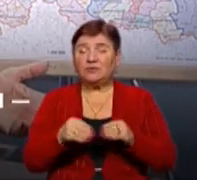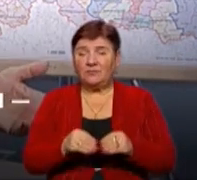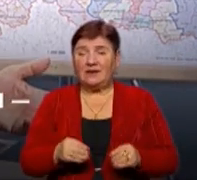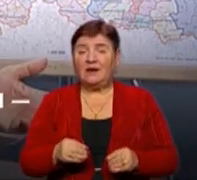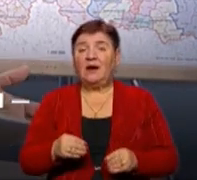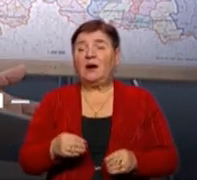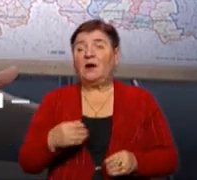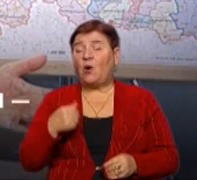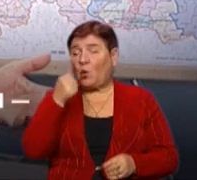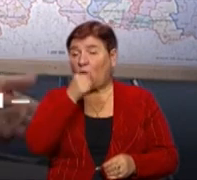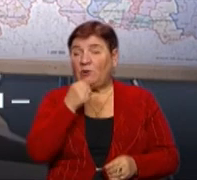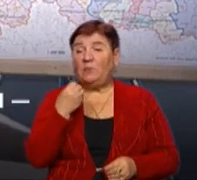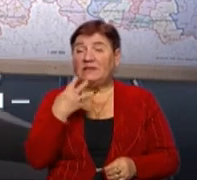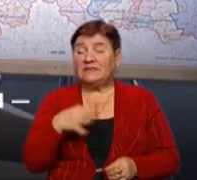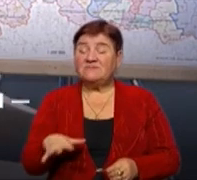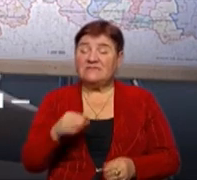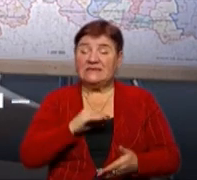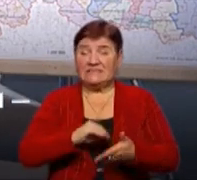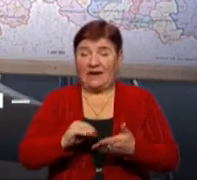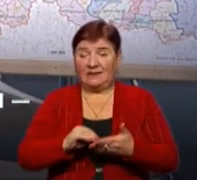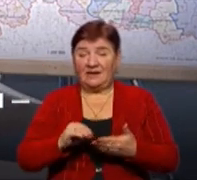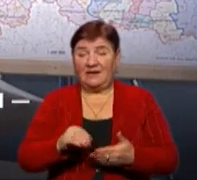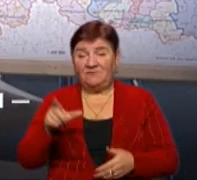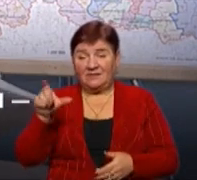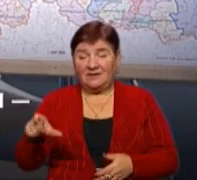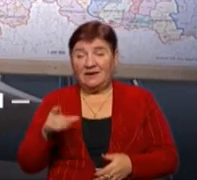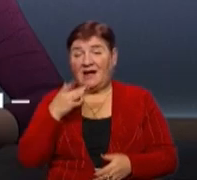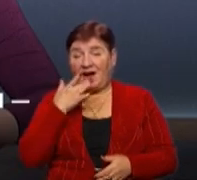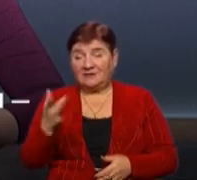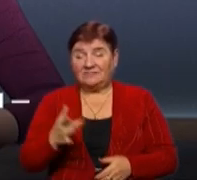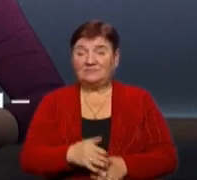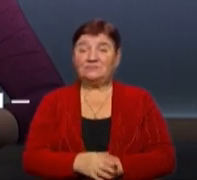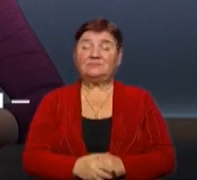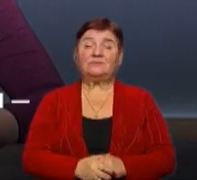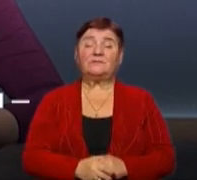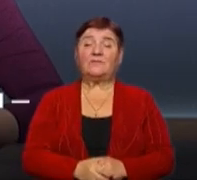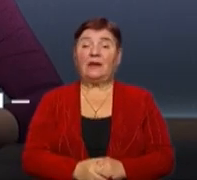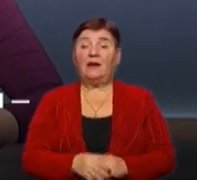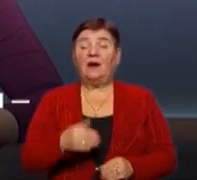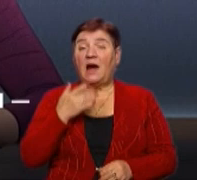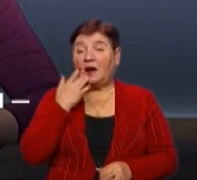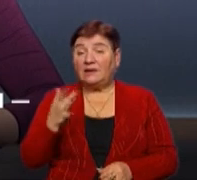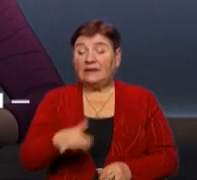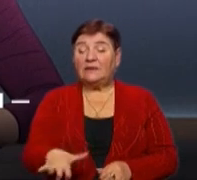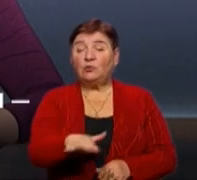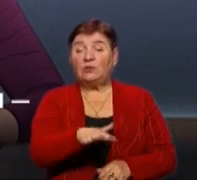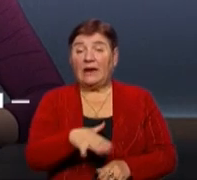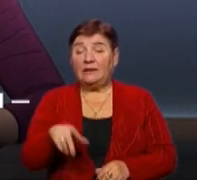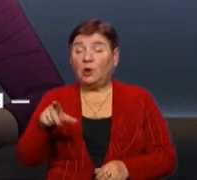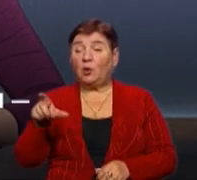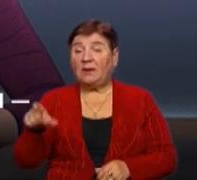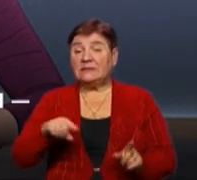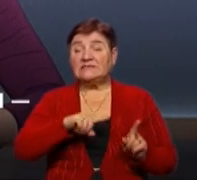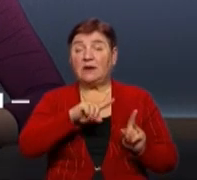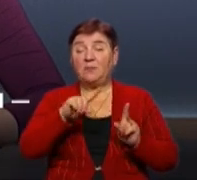уже років 15 всіх секретарів рад. Ви казали, що Рада територіальних